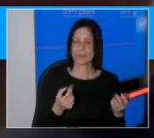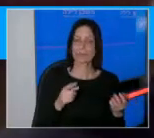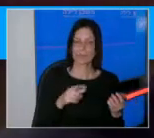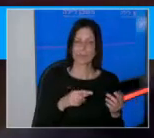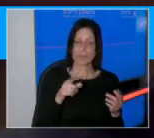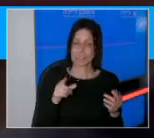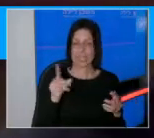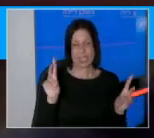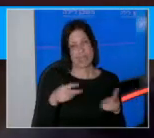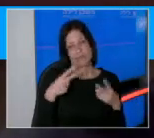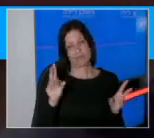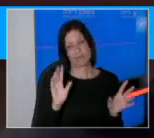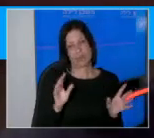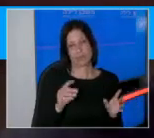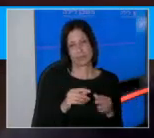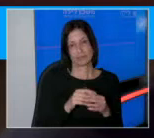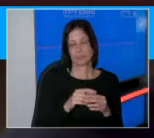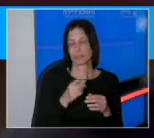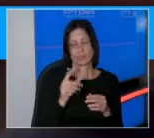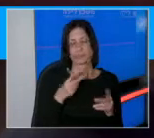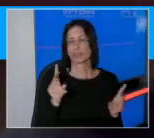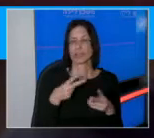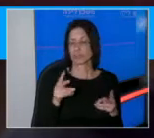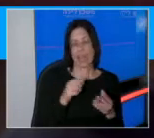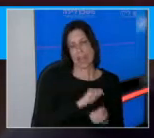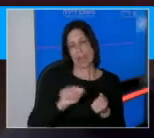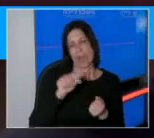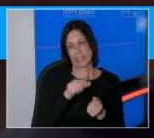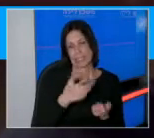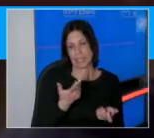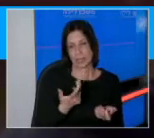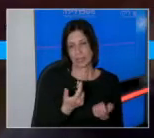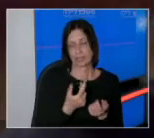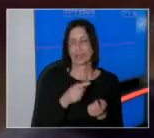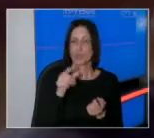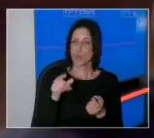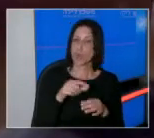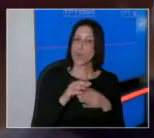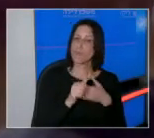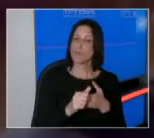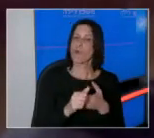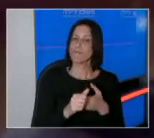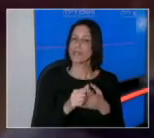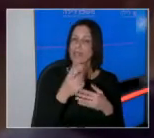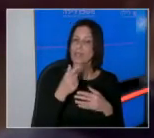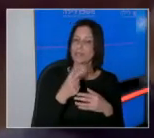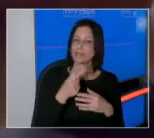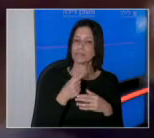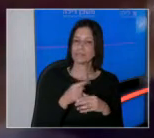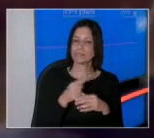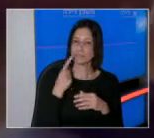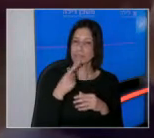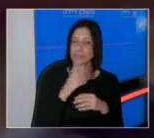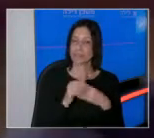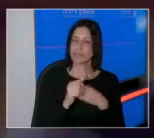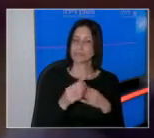ומזה את זה אי אפשר, מזה אי אפשר להתעלם ואי אפשר למחוק. זה שהוא מוביל את השאלה המזרחית